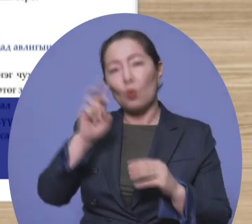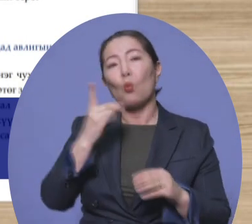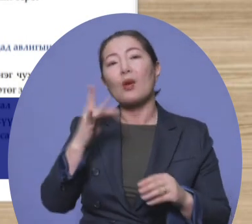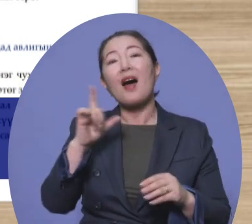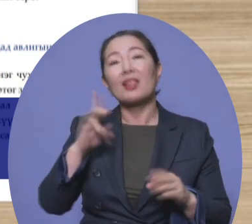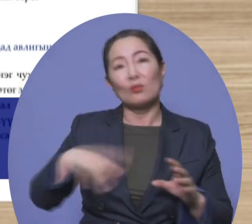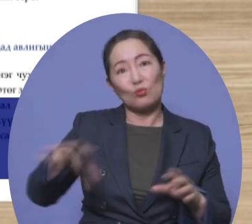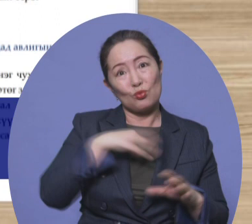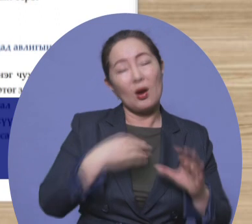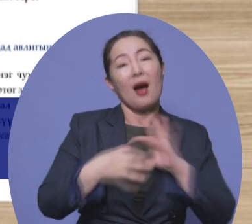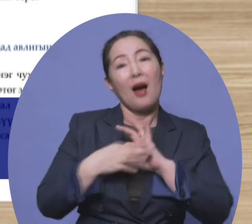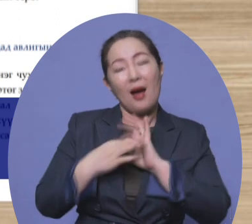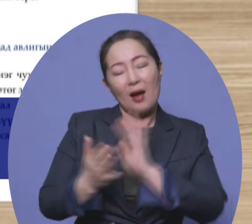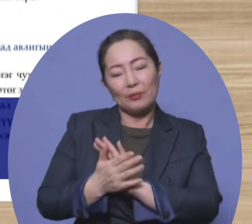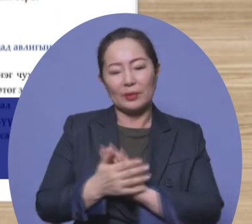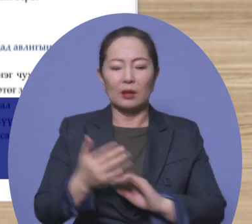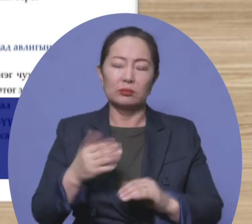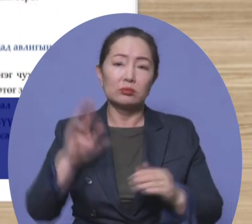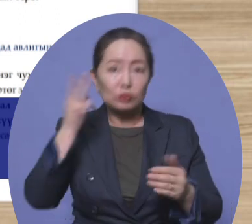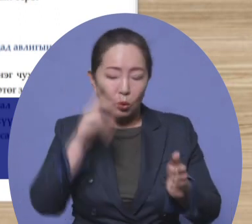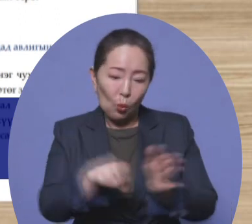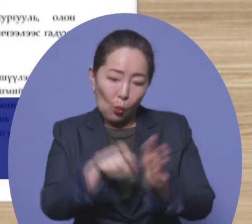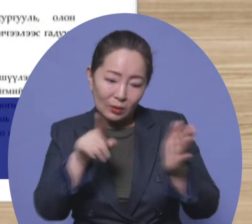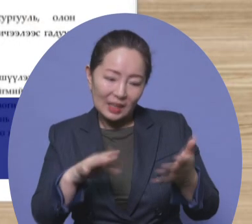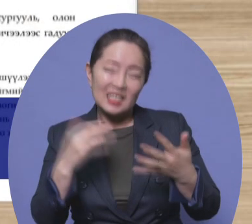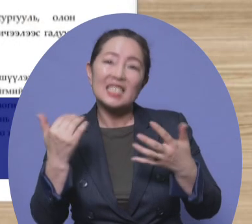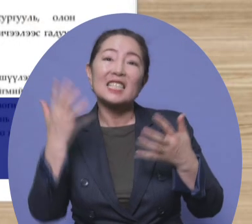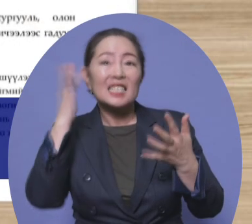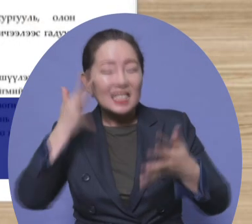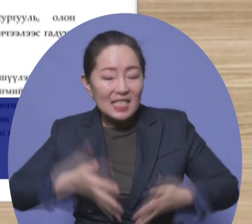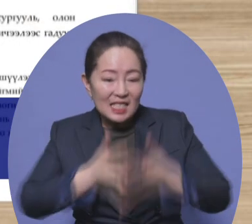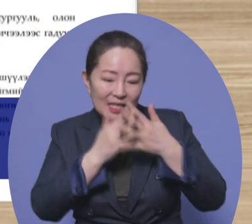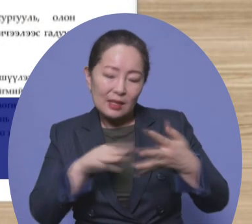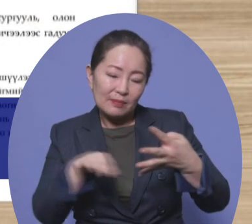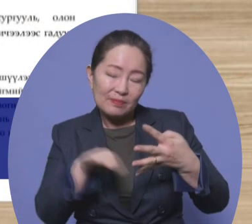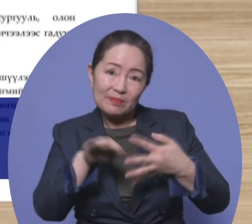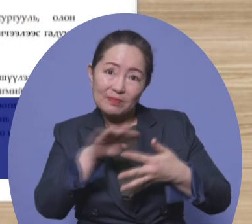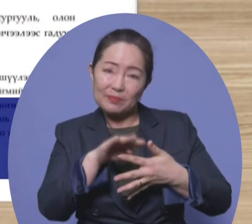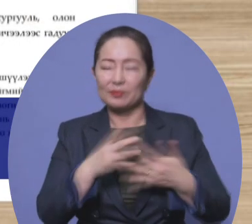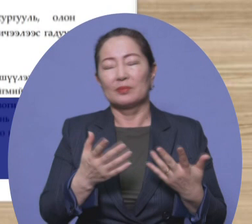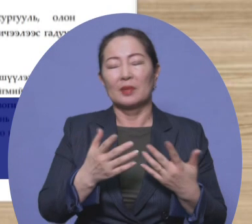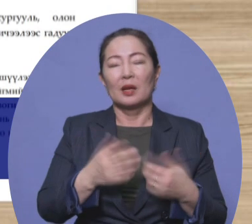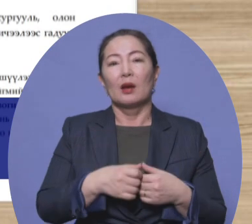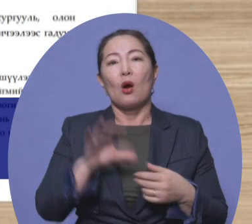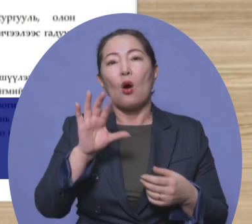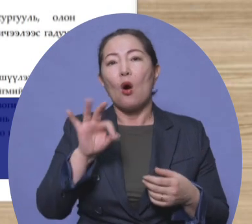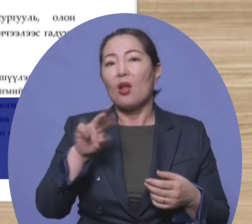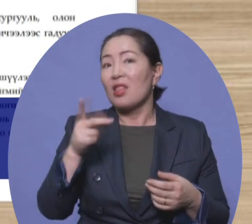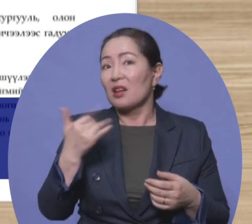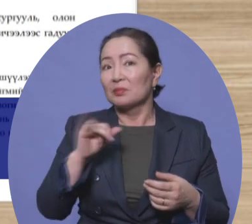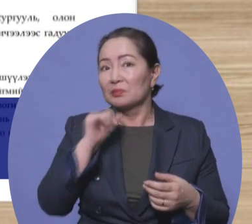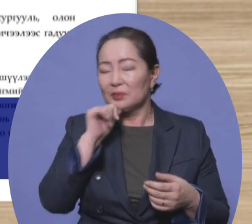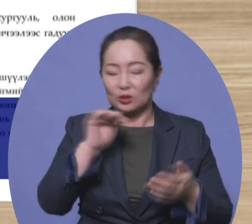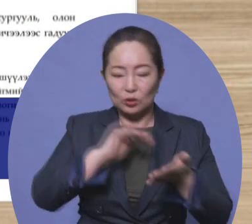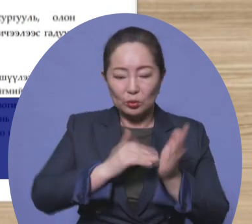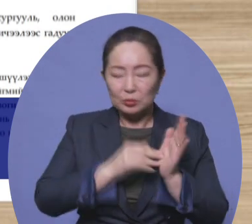хөтөлбөртэй хамтраад тодорхой хугацаанд ийм системтэй одоо юу гэдэг онлайн бис одоо юу гэдэмдээ